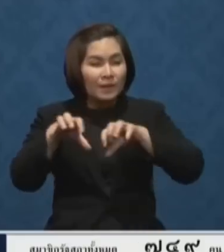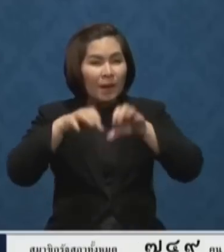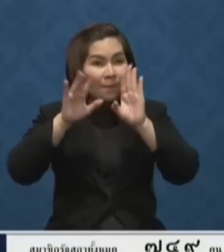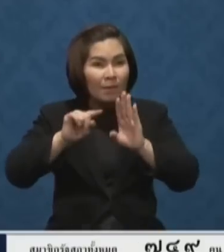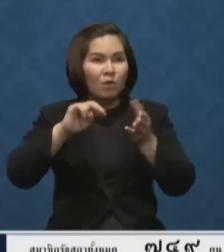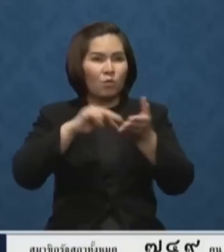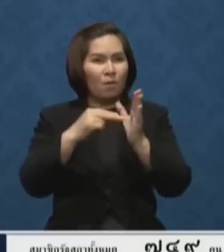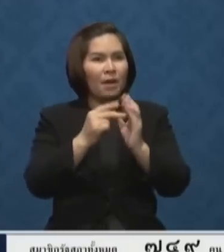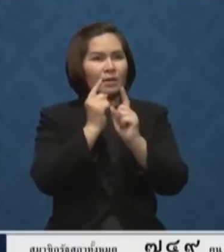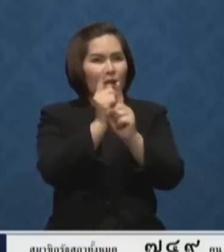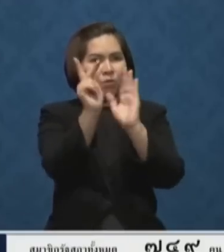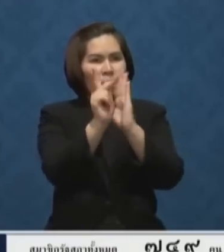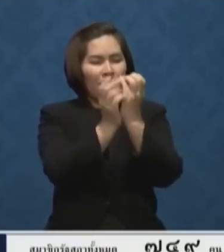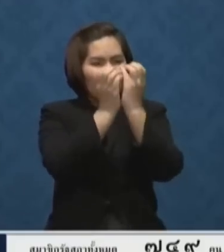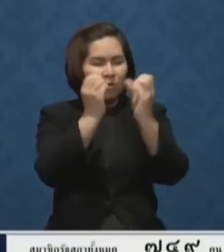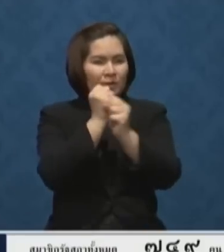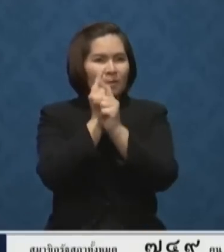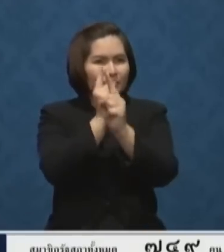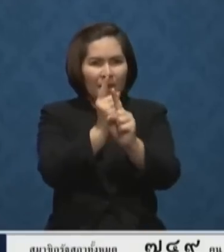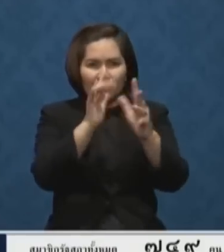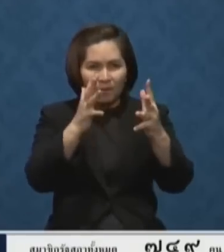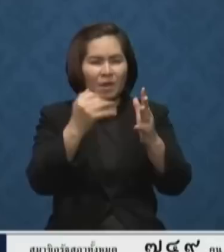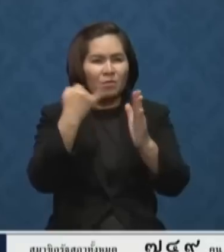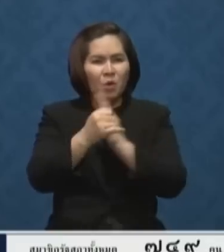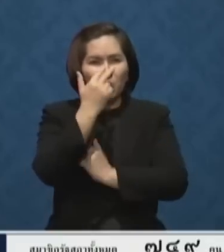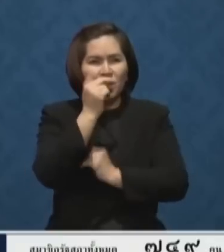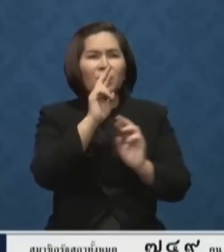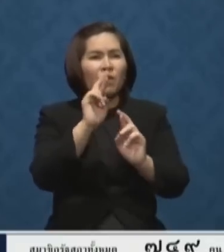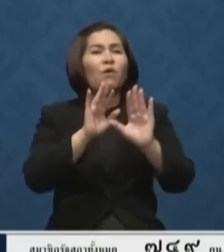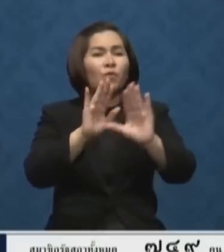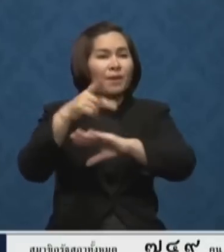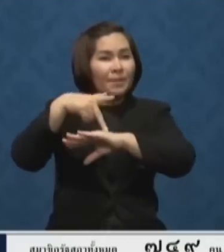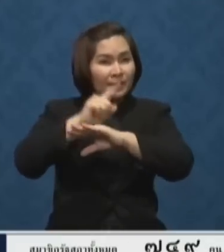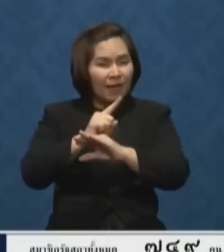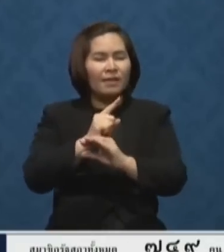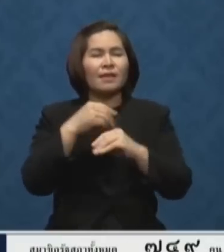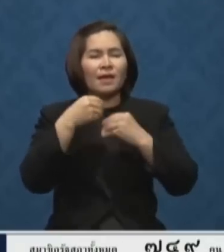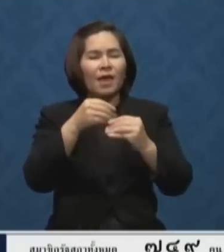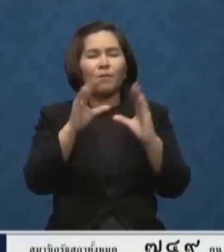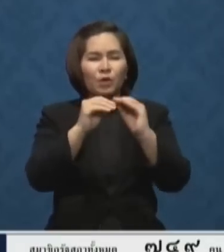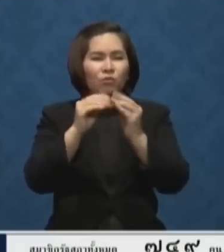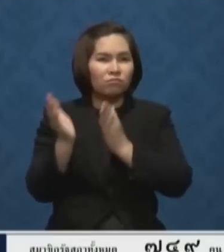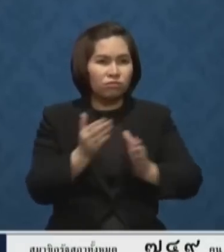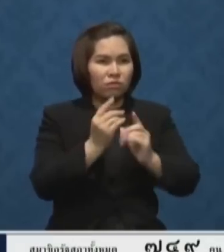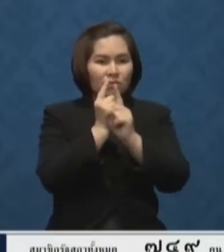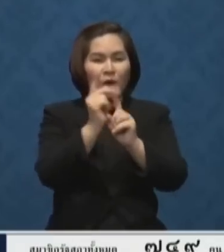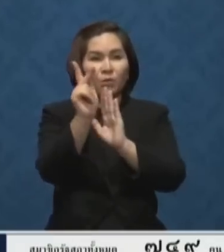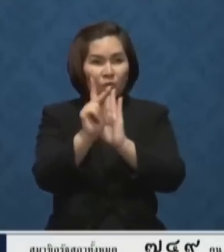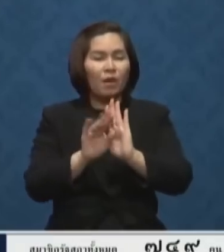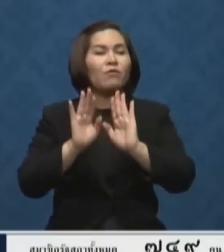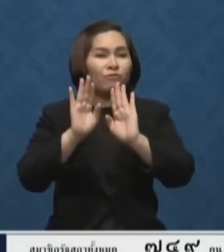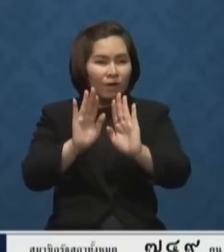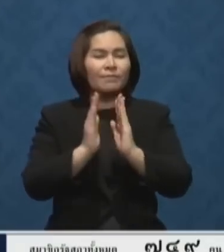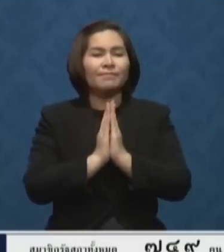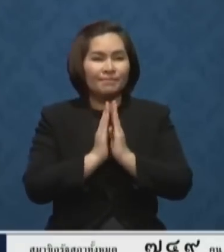ับให้ถูกต้องให้ชอบด้วยครับขบคครั